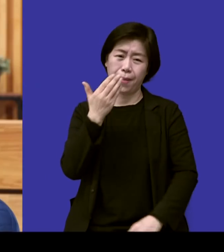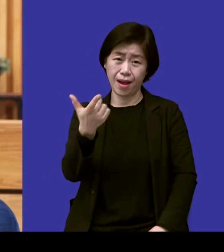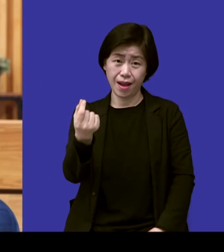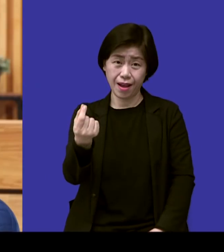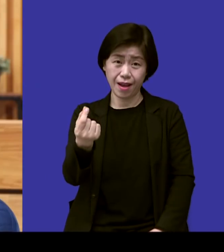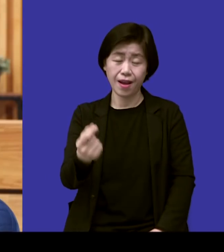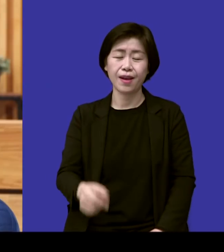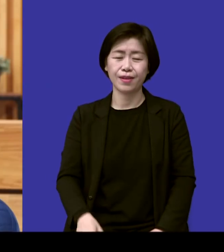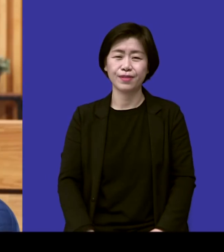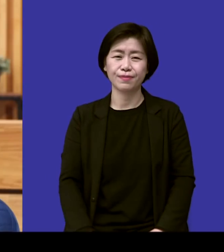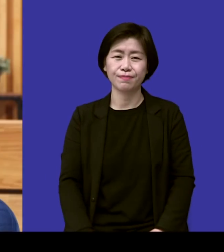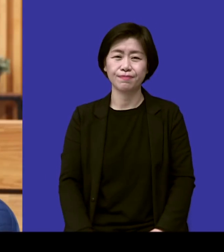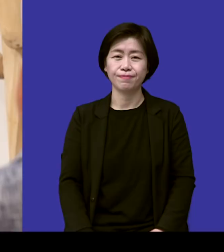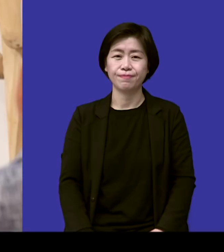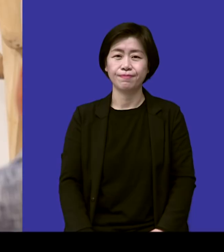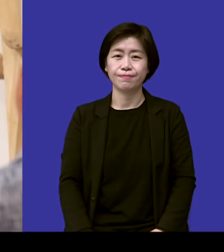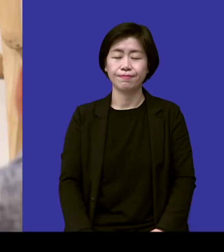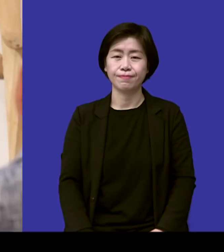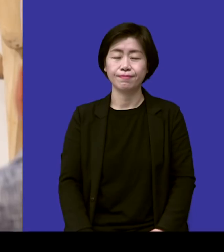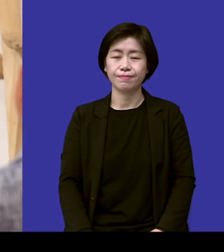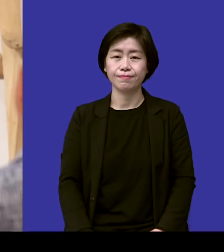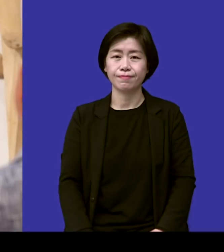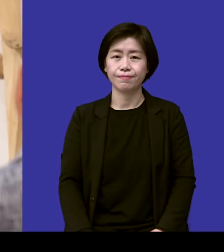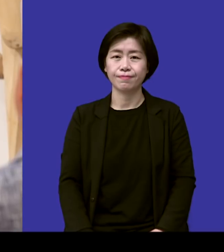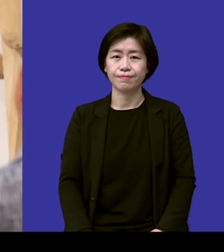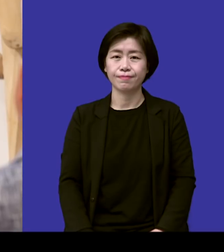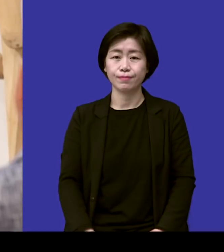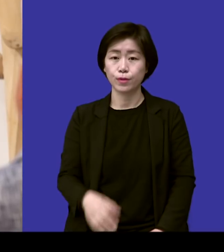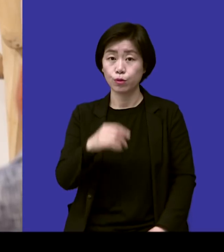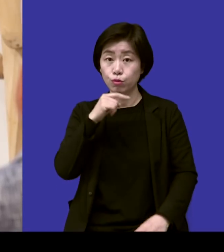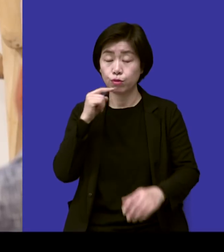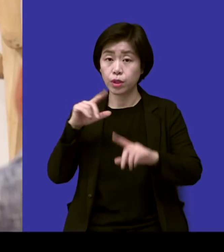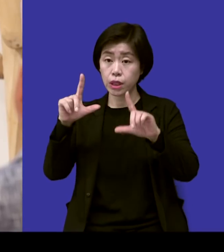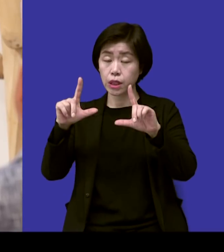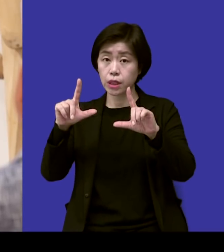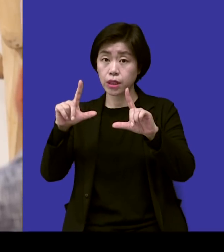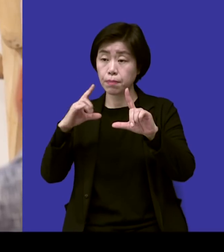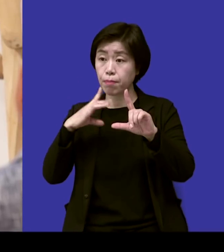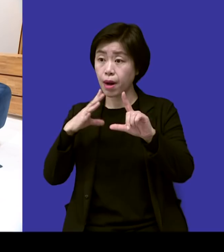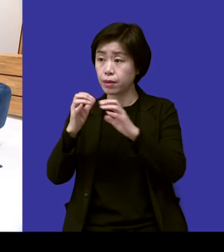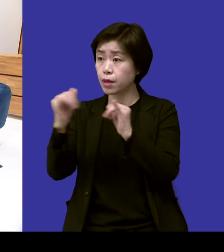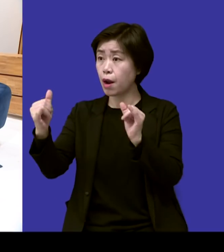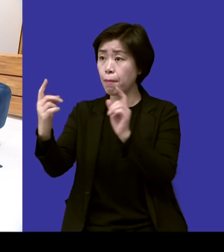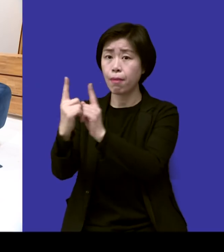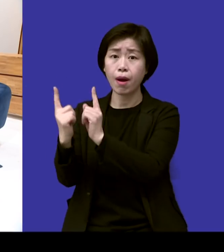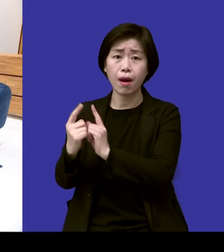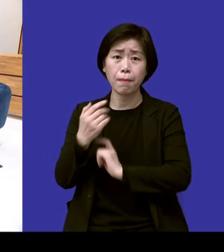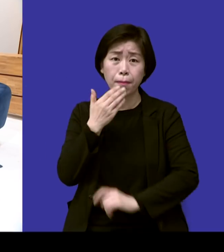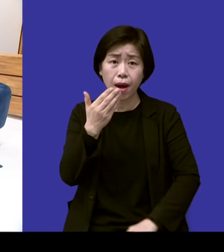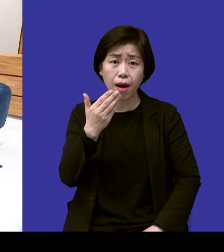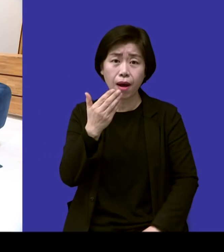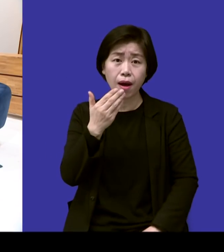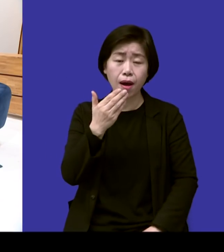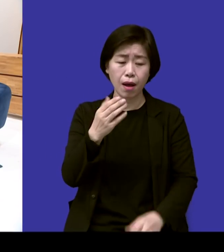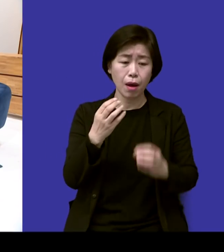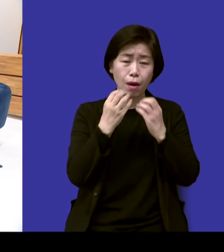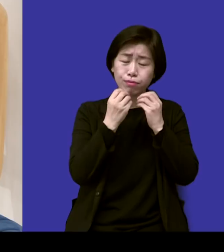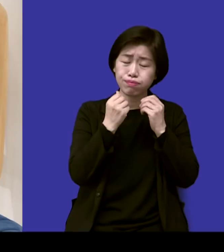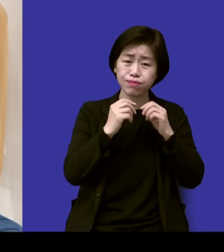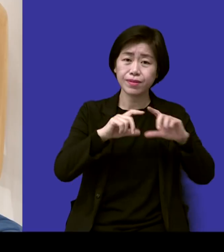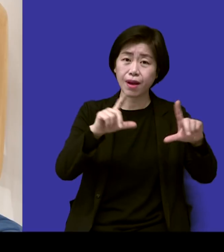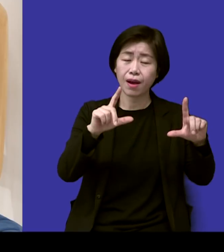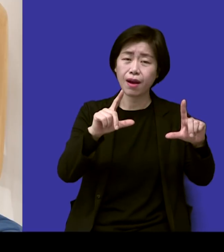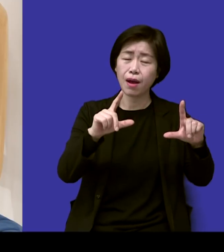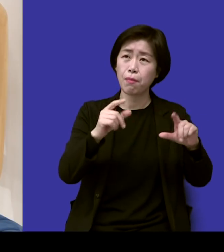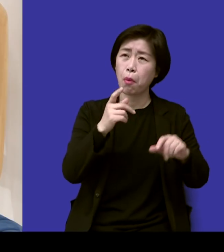그래요. 그때는 몰랐어요. 그래요. 그때는 주일 빼고는 평일은 매일 아빠랑 집에만 있었잖아요. 가족 아, 이외의 그렇죠. 다른 사람들이랑.